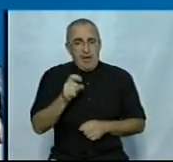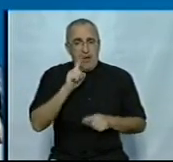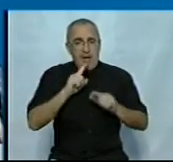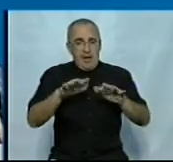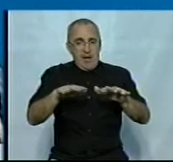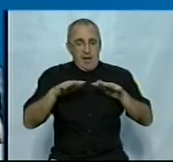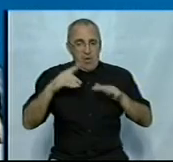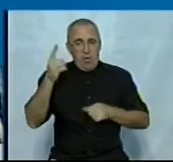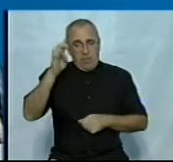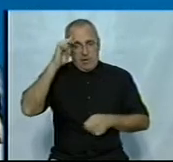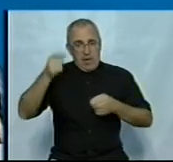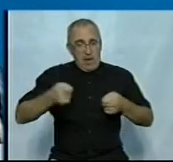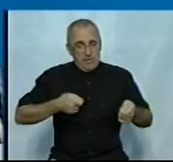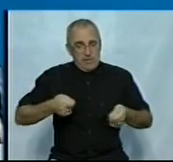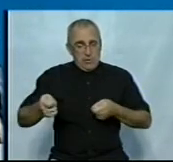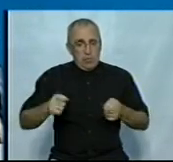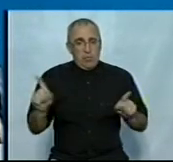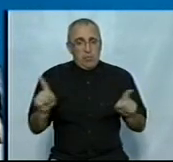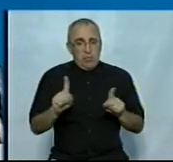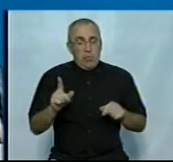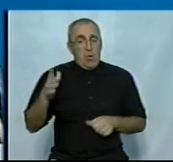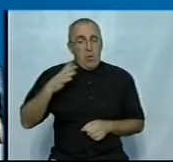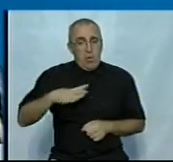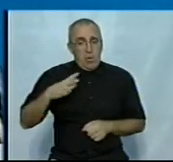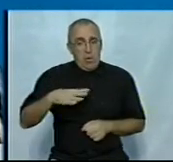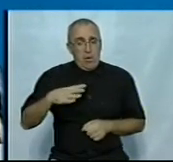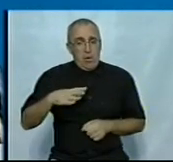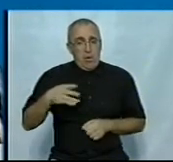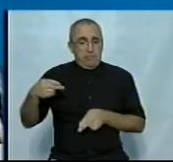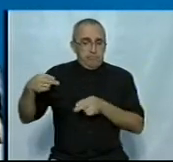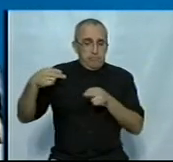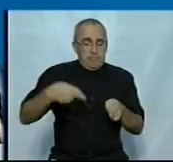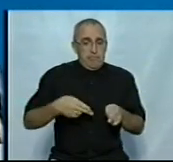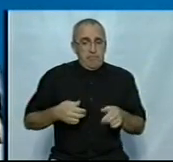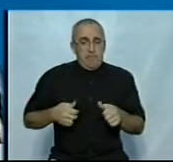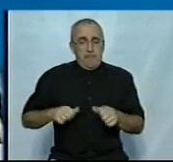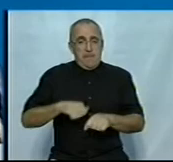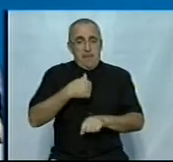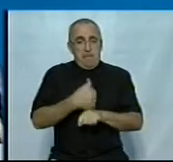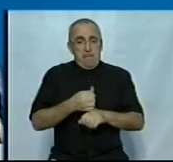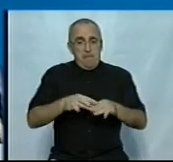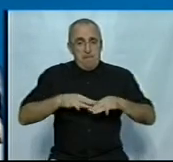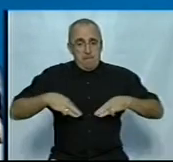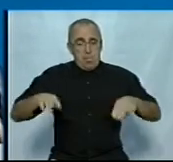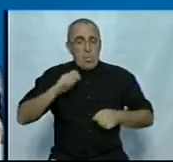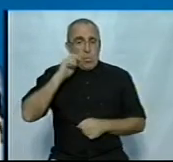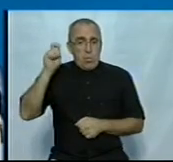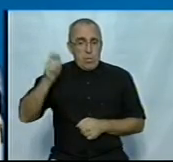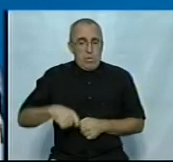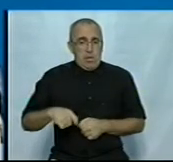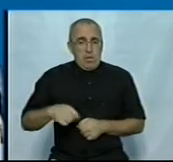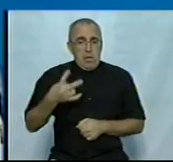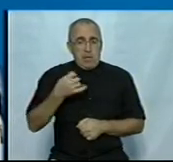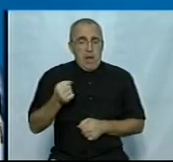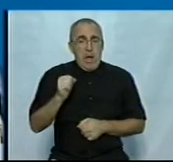нараді в обласній державній адміністрації, що очікується приїзд прем'єр-міністра України